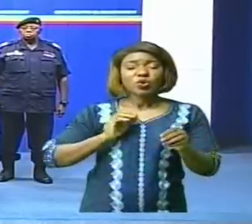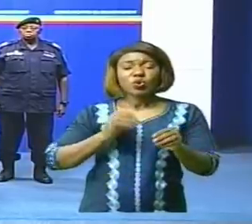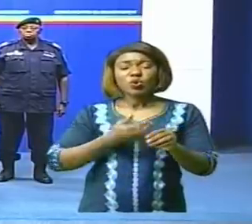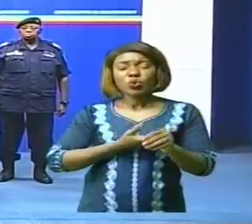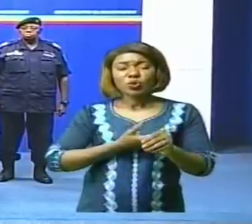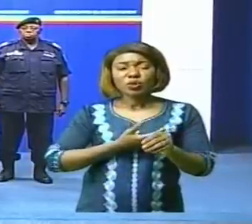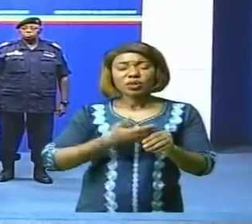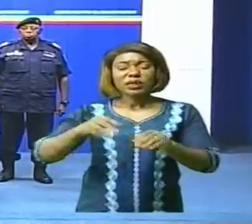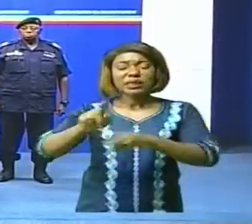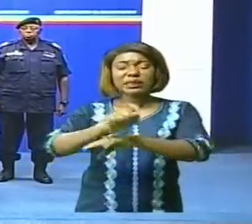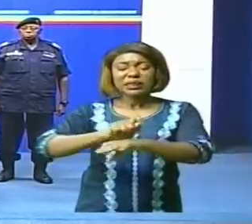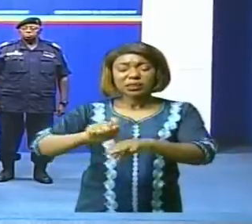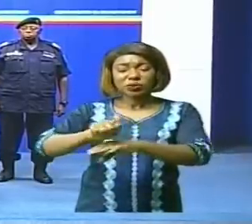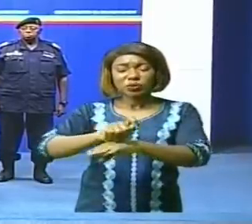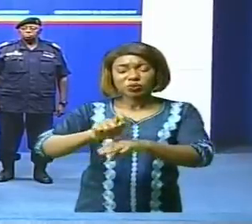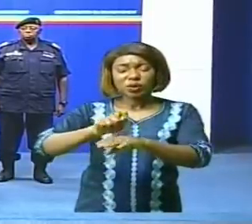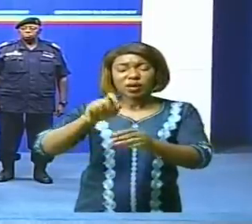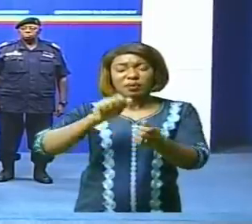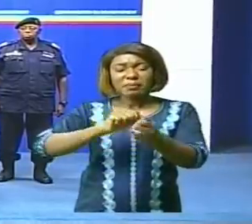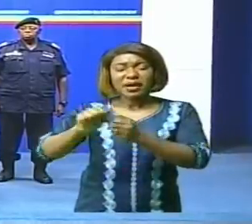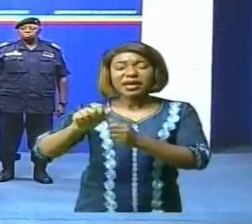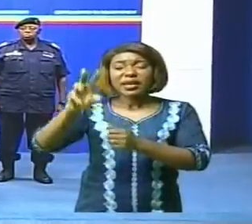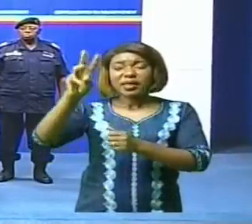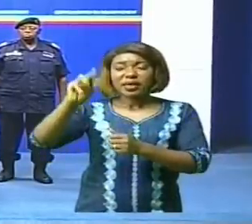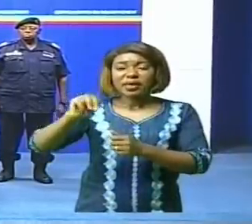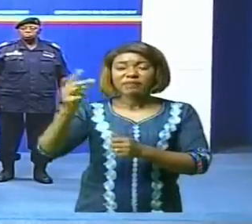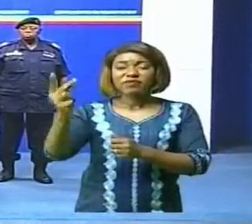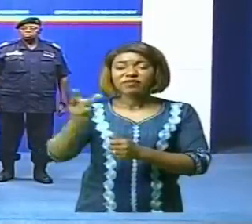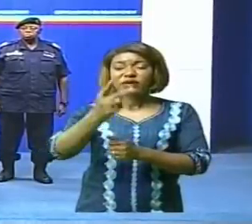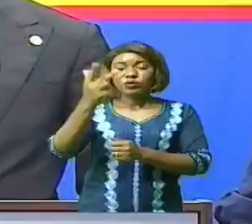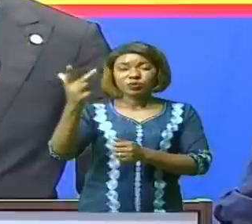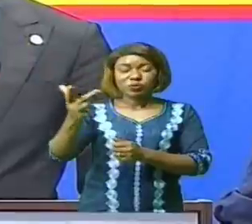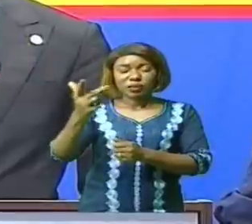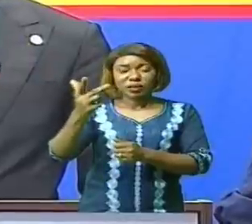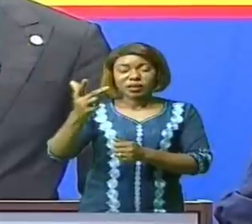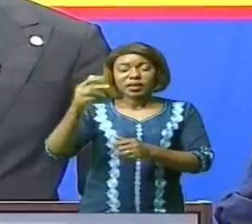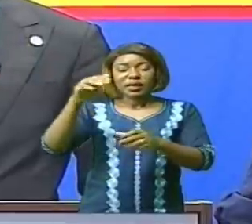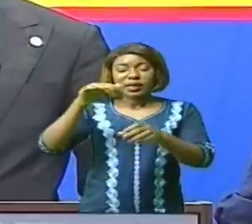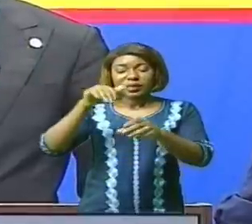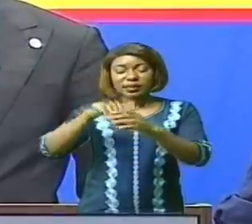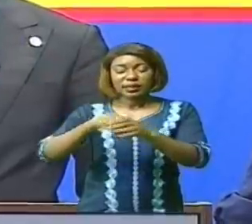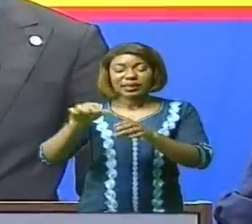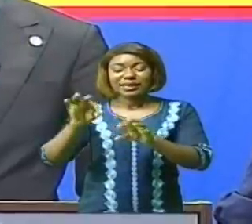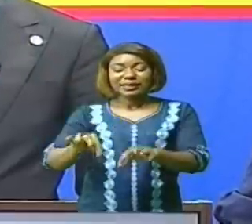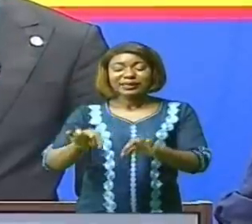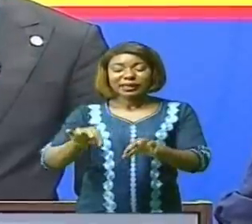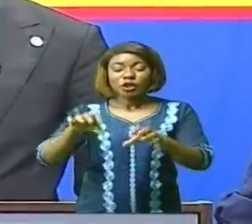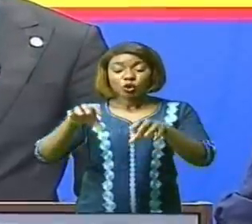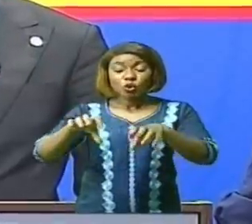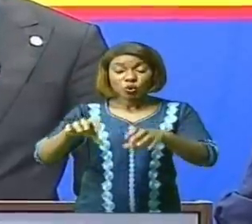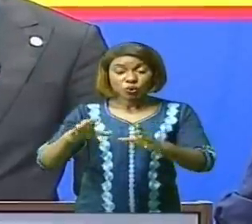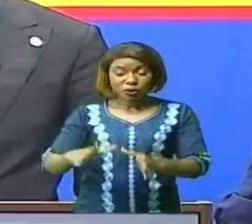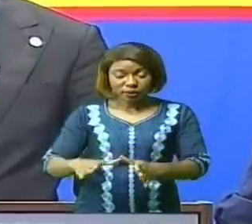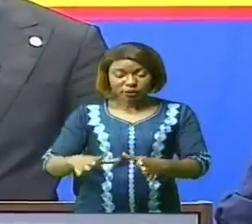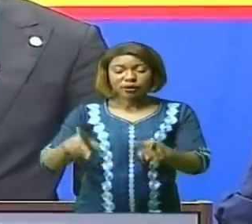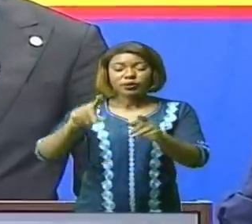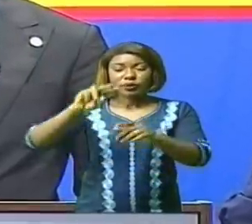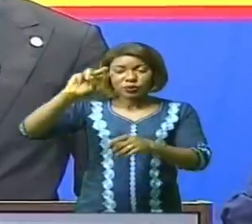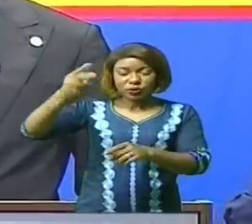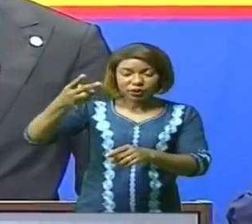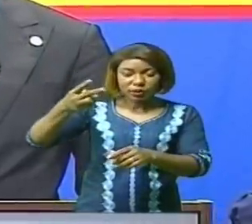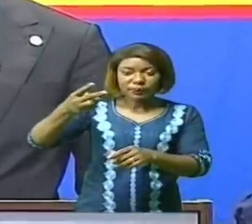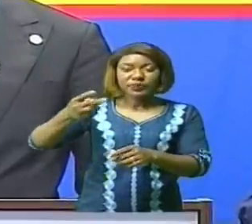couvert du groupe terroriste M23 du sol congolais. 2. La demande formulée au gouvernement de la